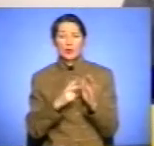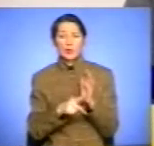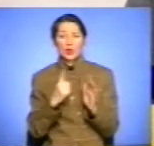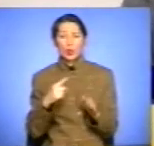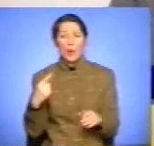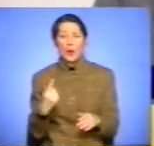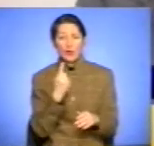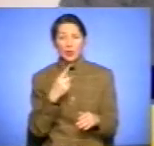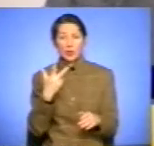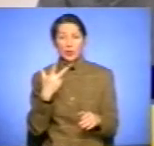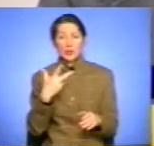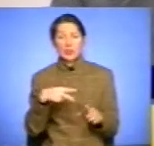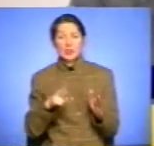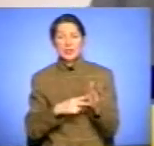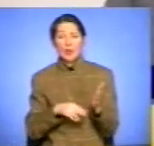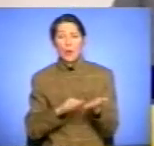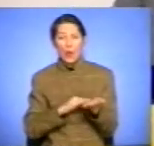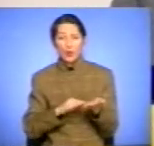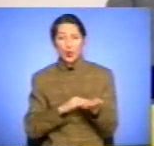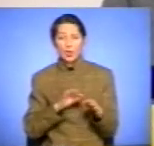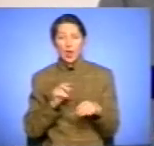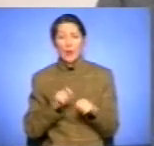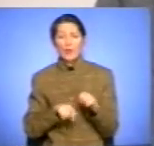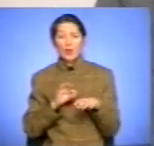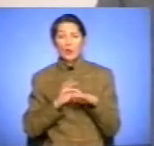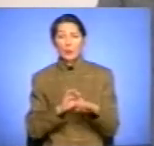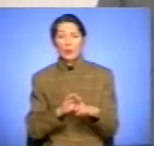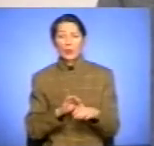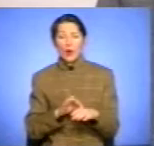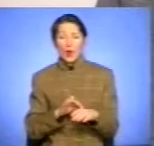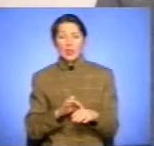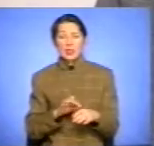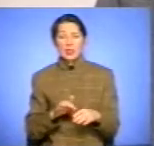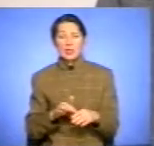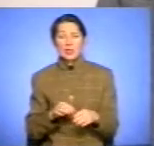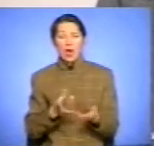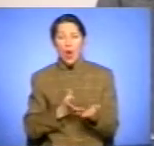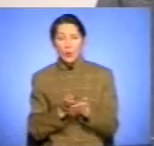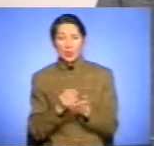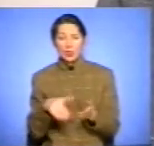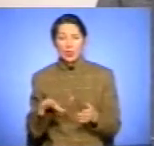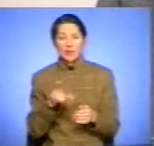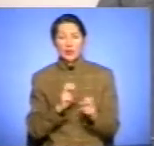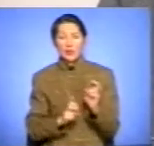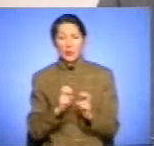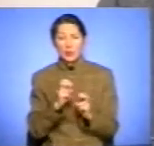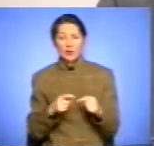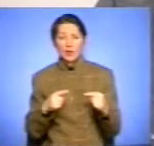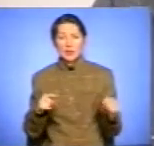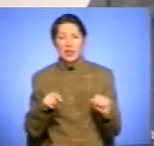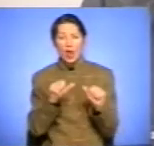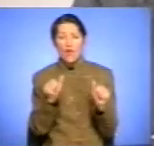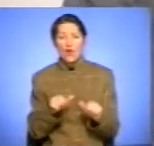і 37 повтор перевірки проводилися оплачували всі підприєм ства і суб'єктів